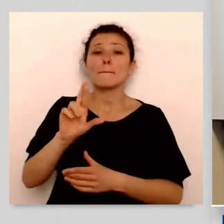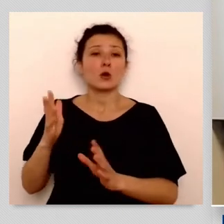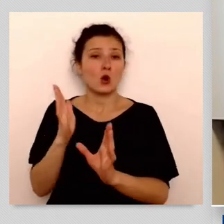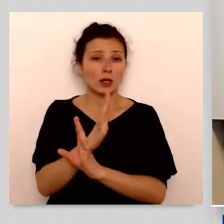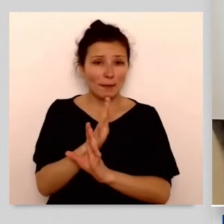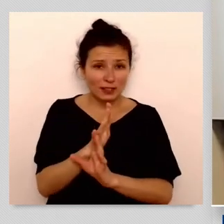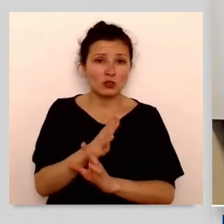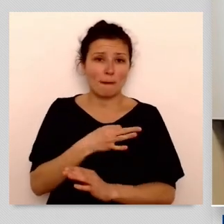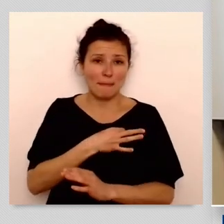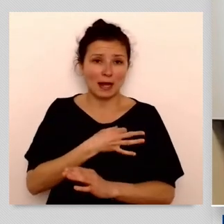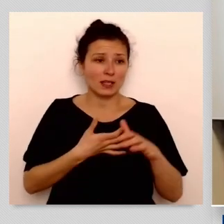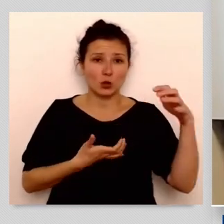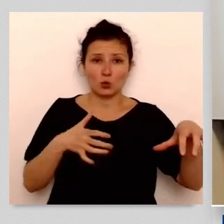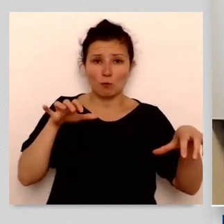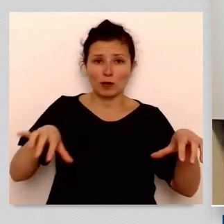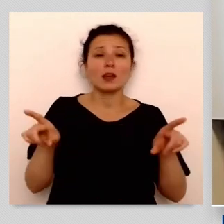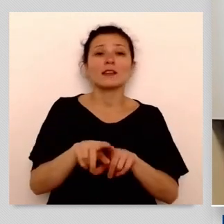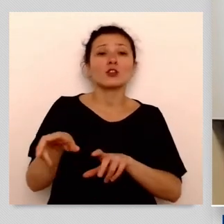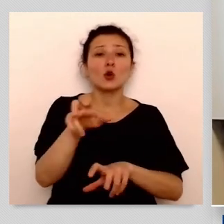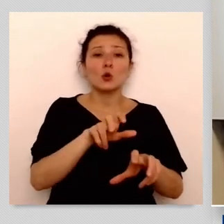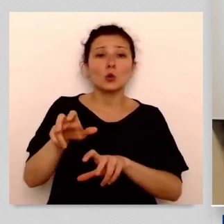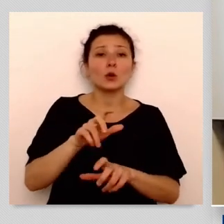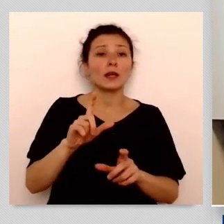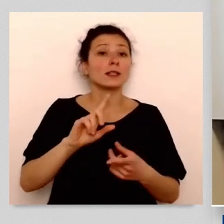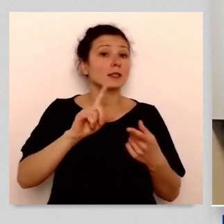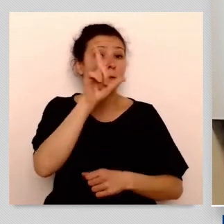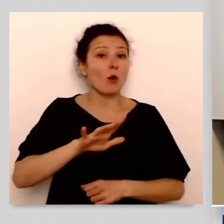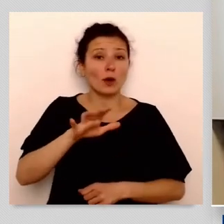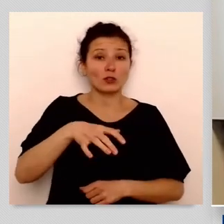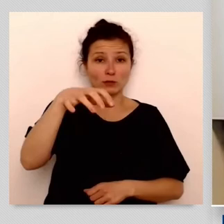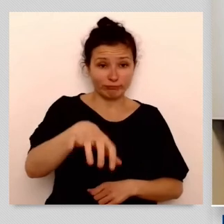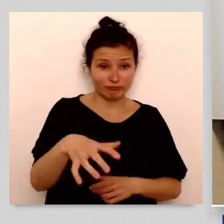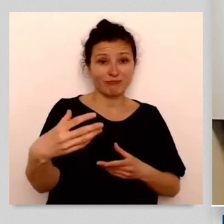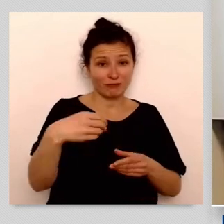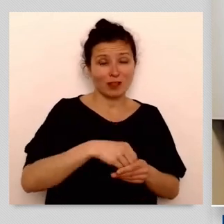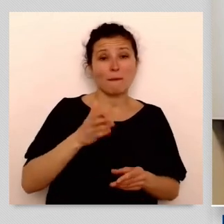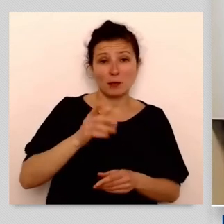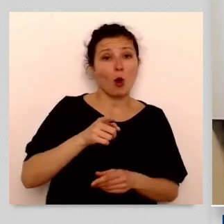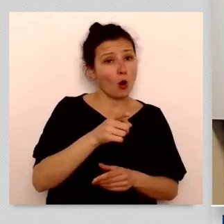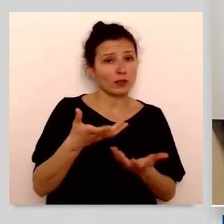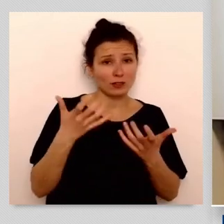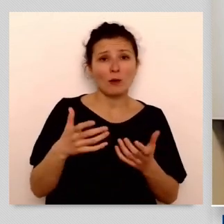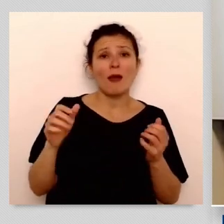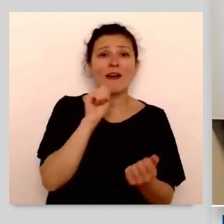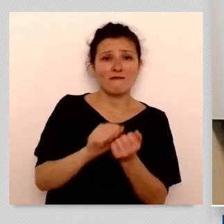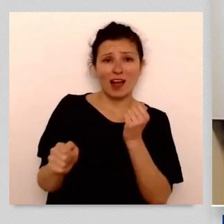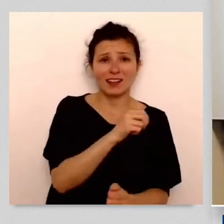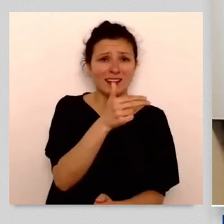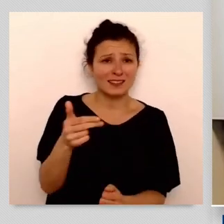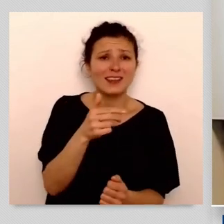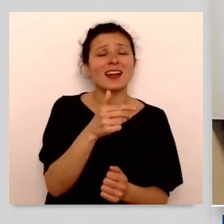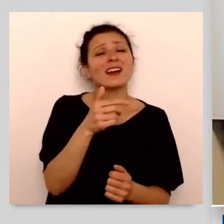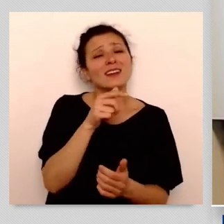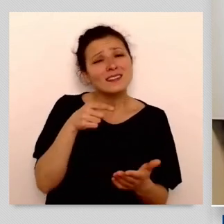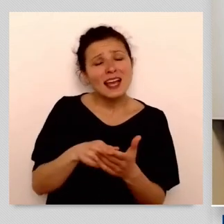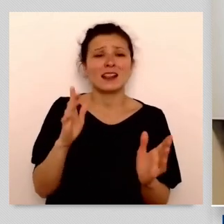politycznymi, ruchami też społecznymi, które chcą walczyć o klimat, a pomiędzy właśnie uspokajaczami